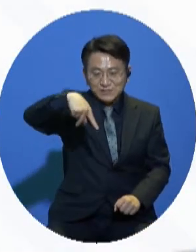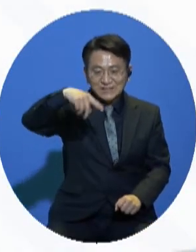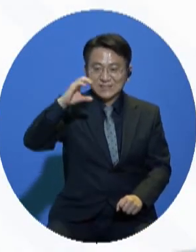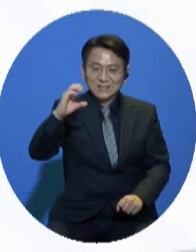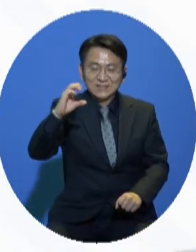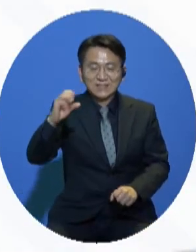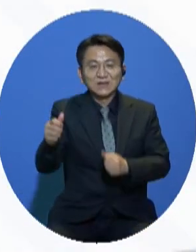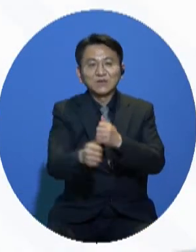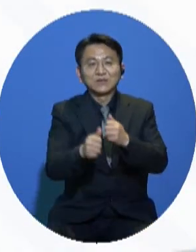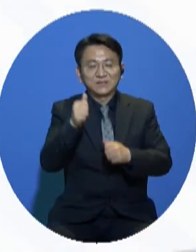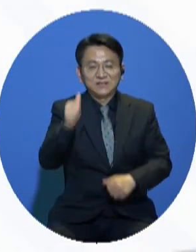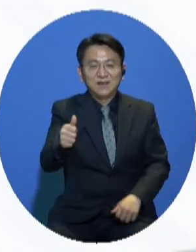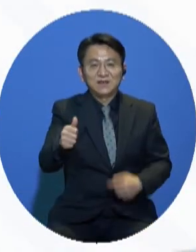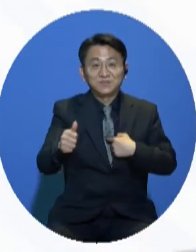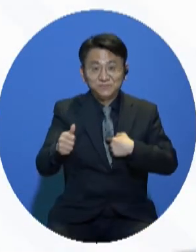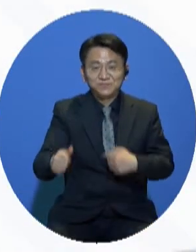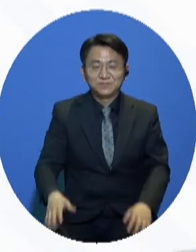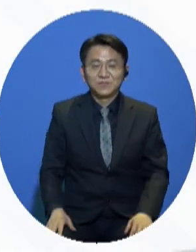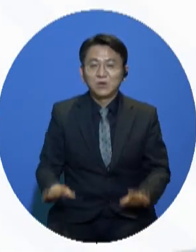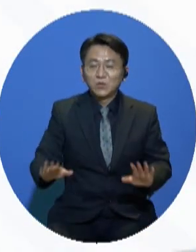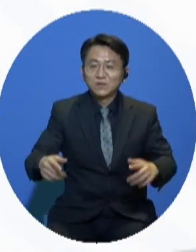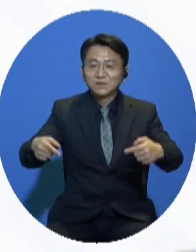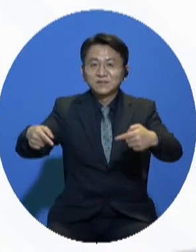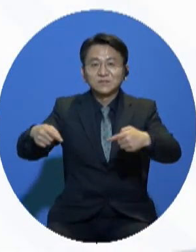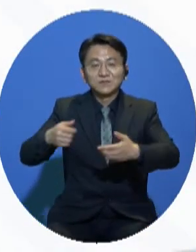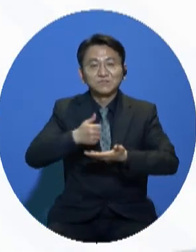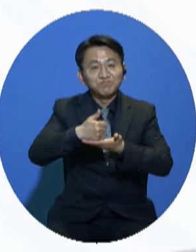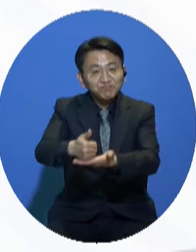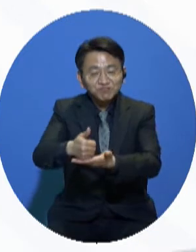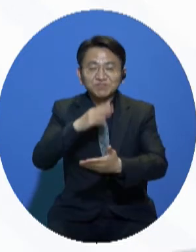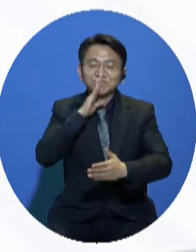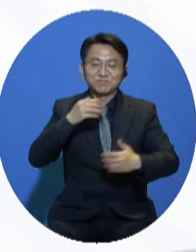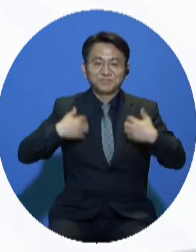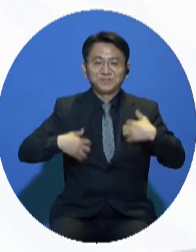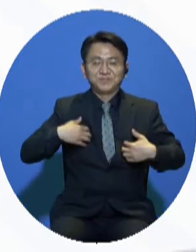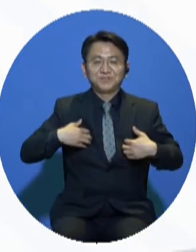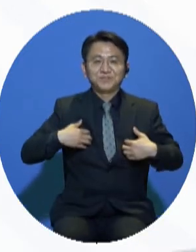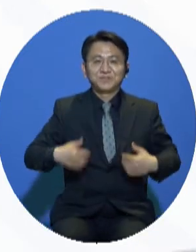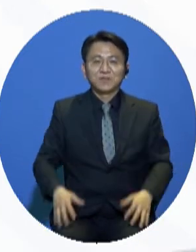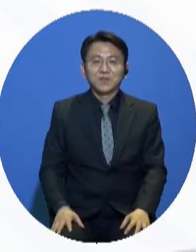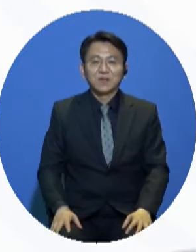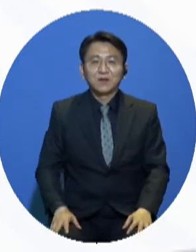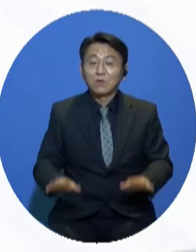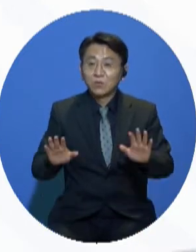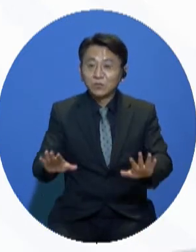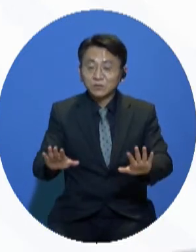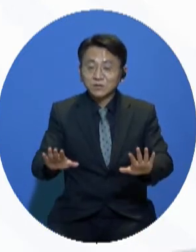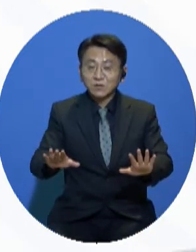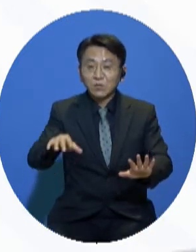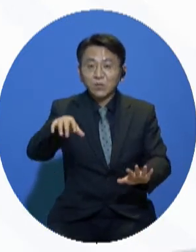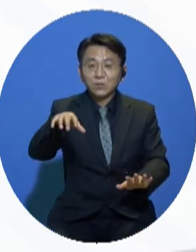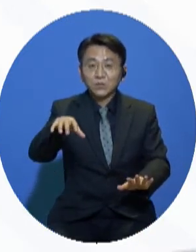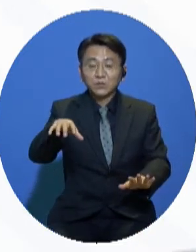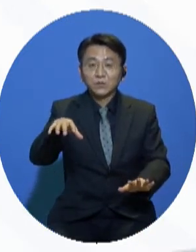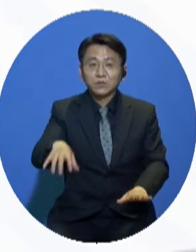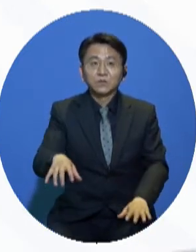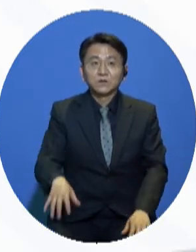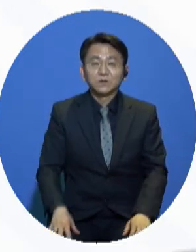위원회 CEO입니다. 오늘 이렇게 함께하게 되어서 매우 기쁘게 생각합니다. 오늘 이